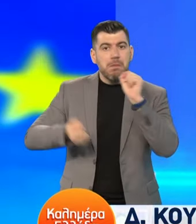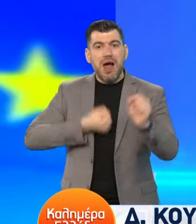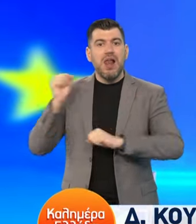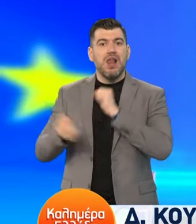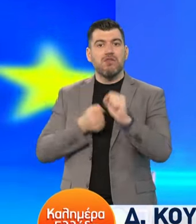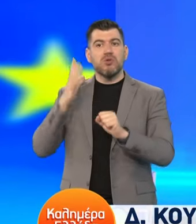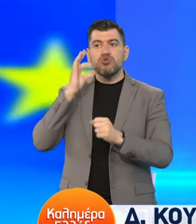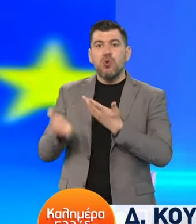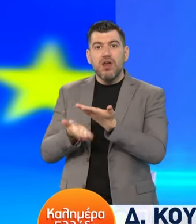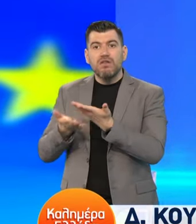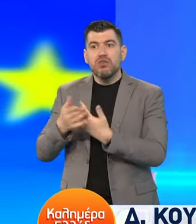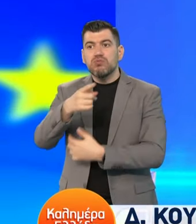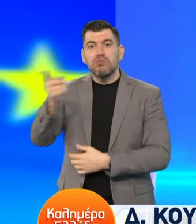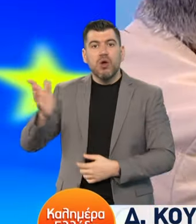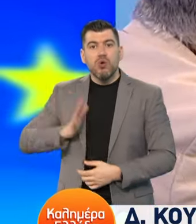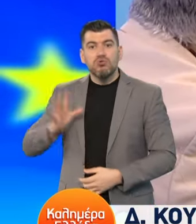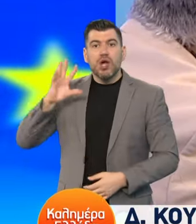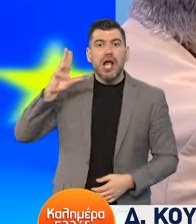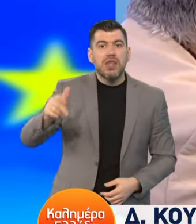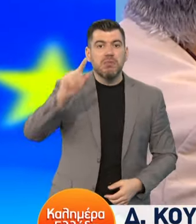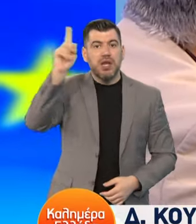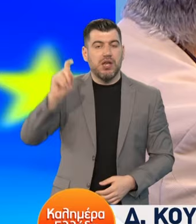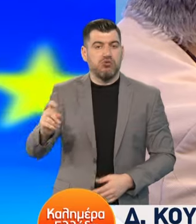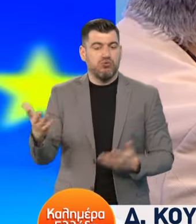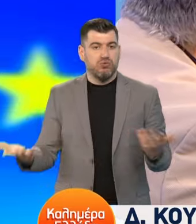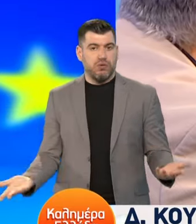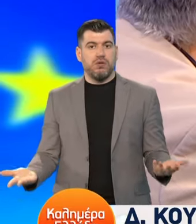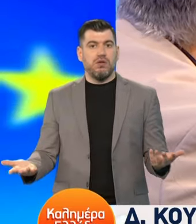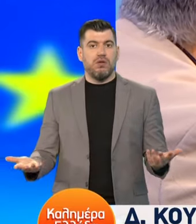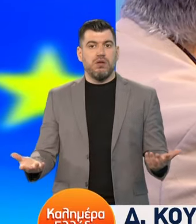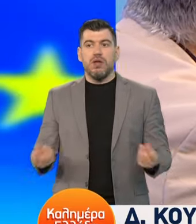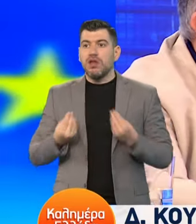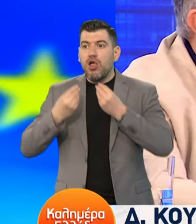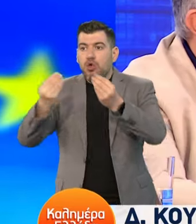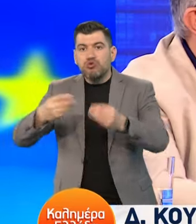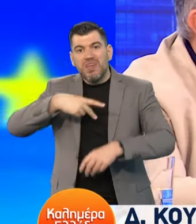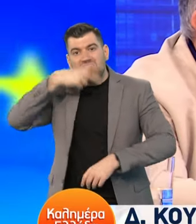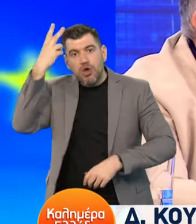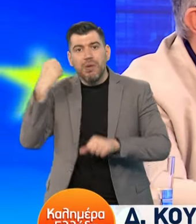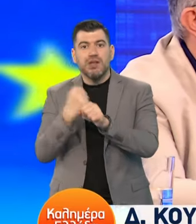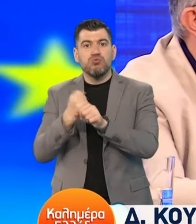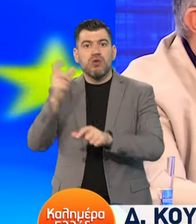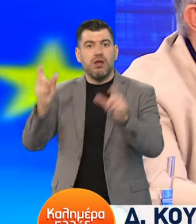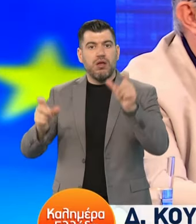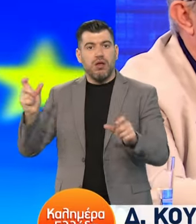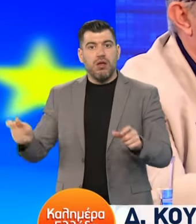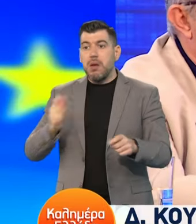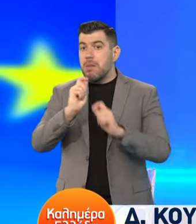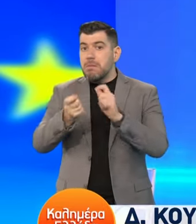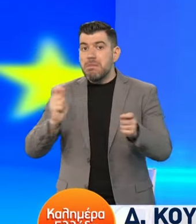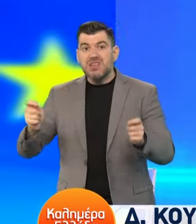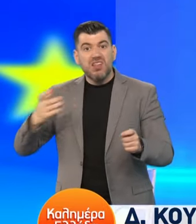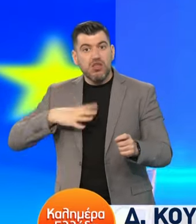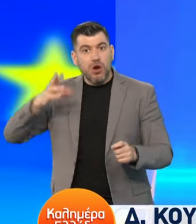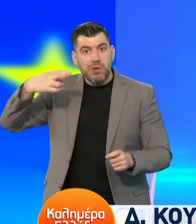υπάρχουν κατακτήσεις, να δικαιώματα στους εργασιακούς χώρους, να υπάρχουν ψηλότεροι μισθοί συντάξεις,